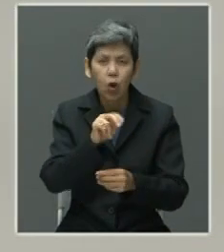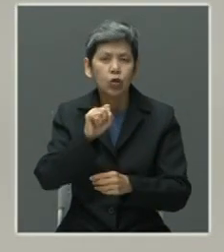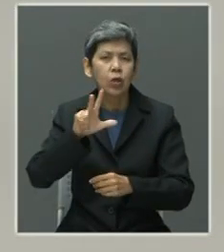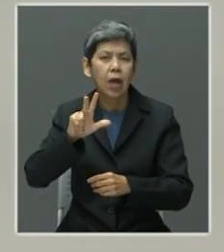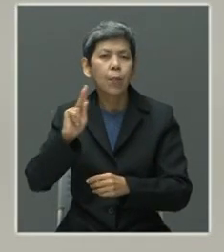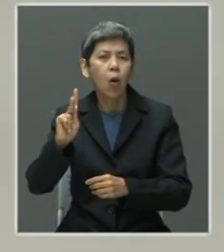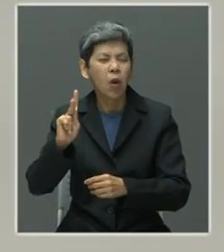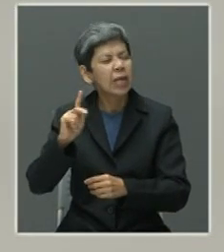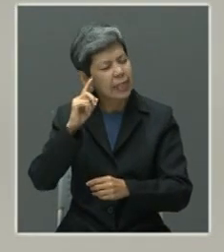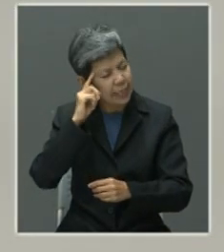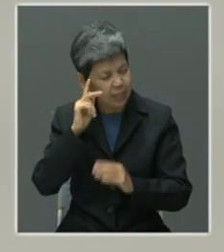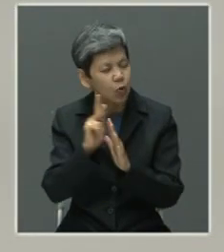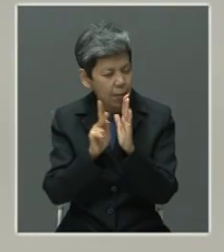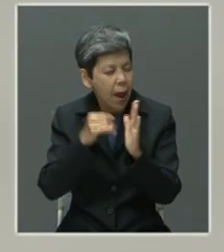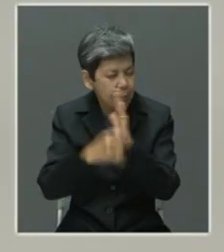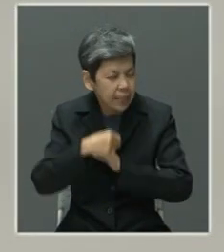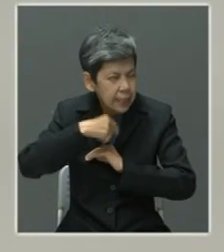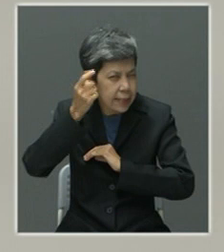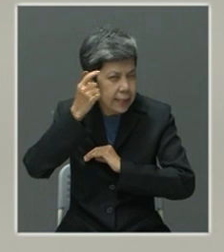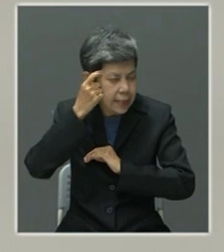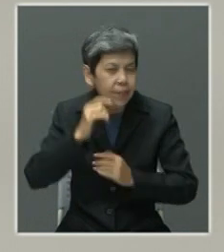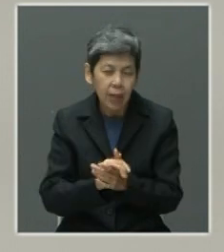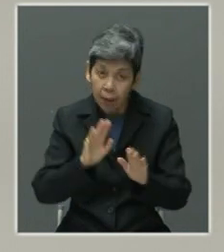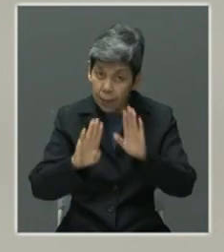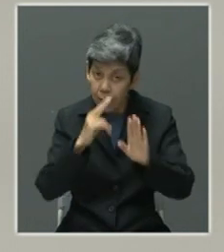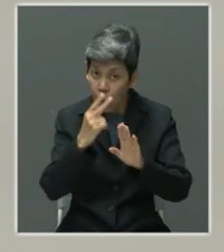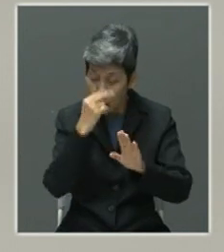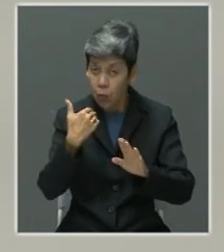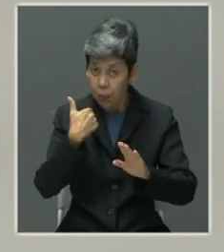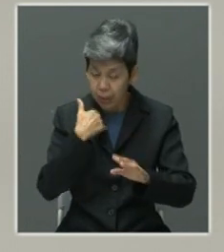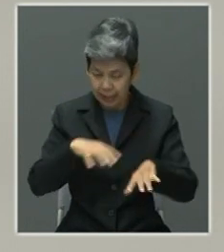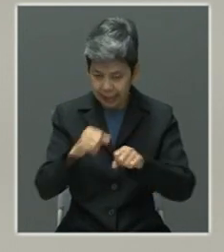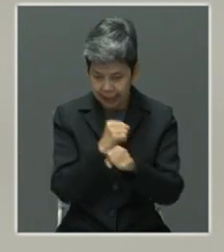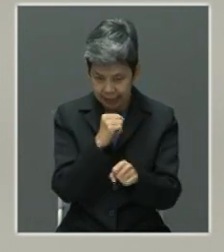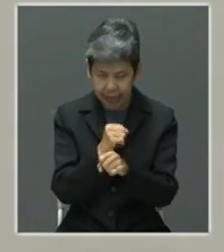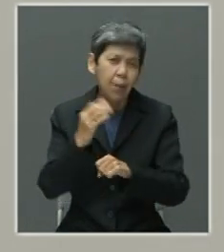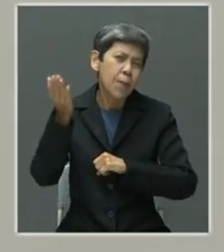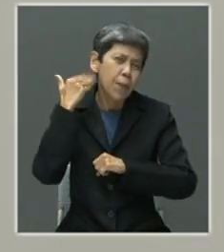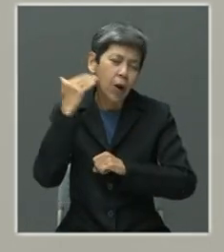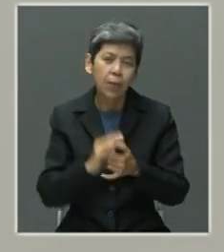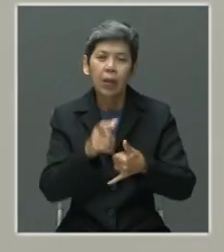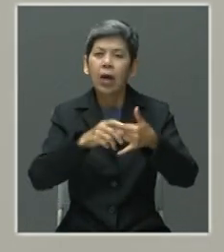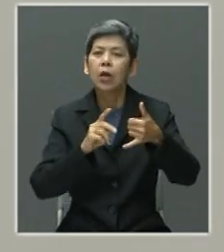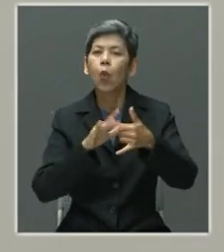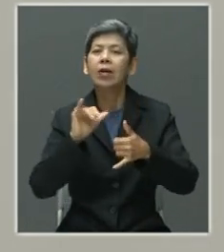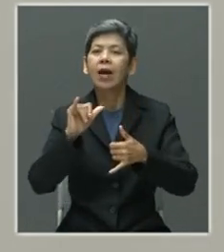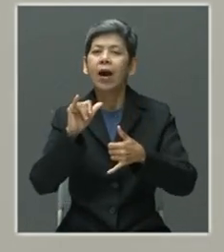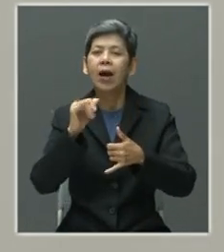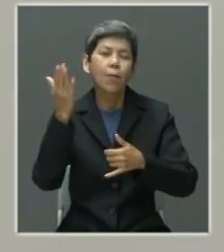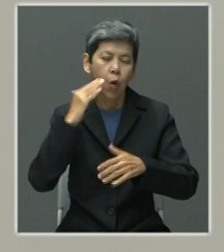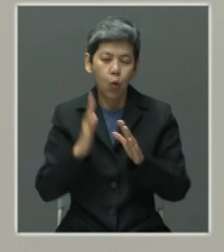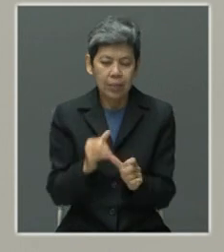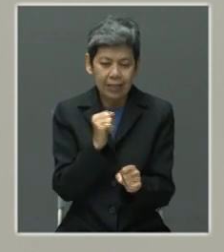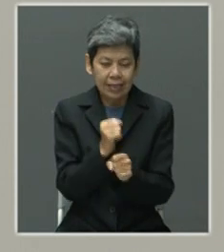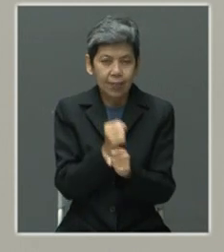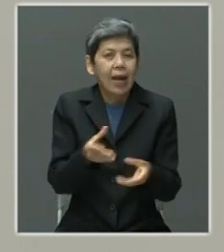ก.โดยผิดกฎหมายซึ่งเทียบเคียงนะครับกับกรณีที่มีการดำเนินคดีกับนายธวัชชัยอนุกูลอดีตเจ้าหน้าที่